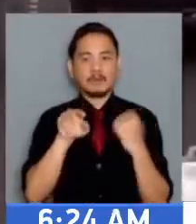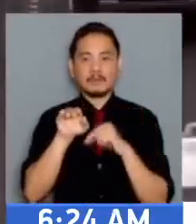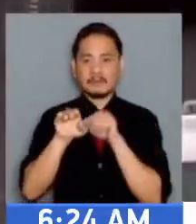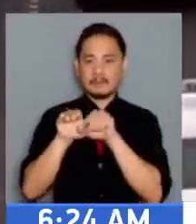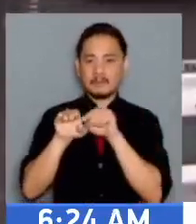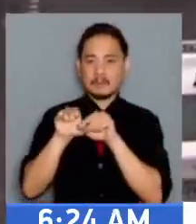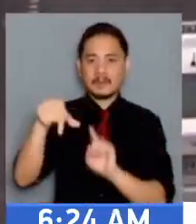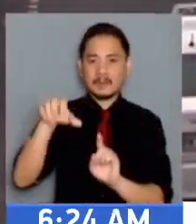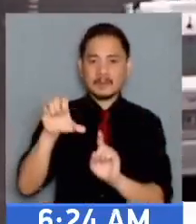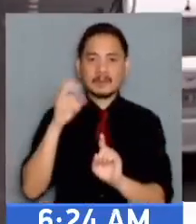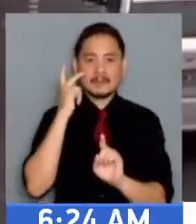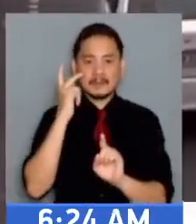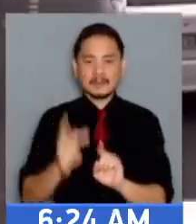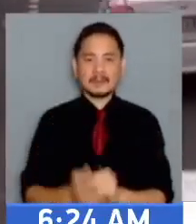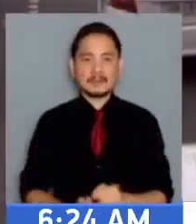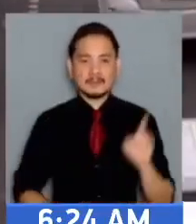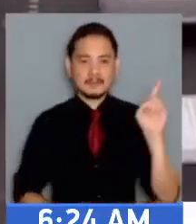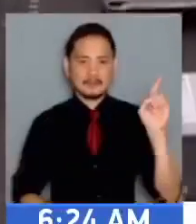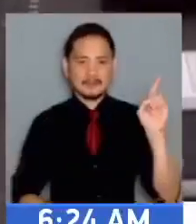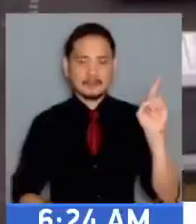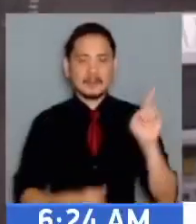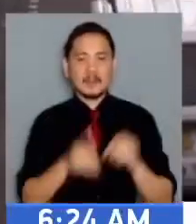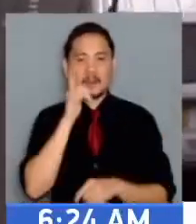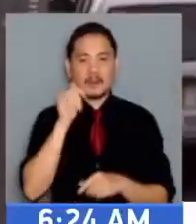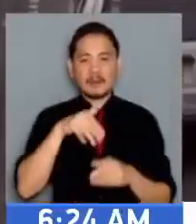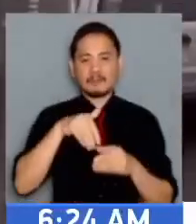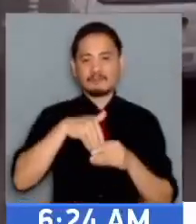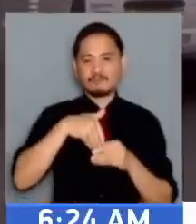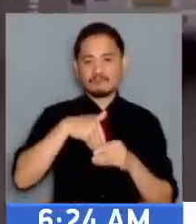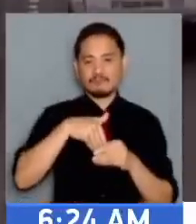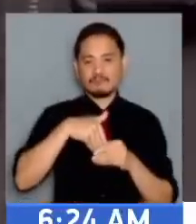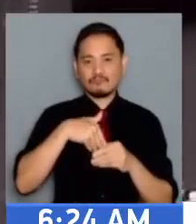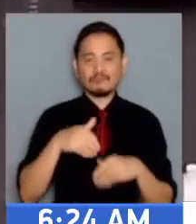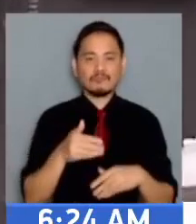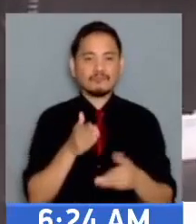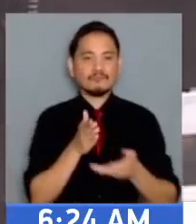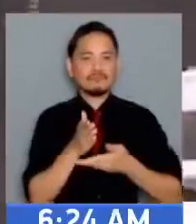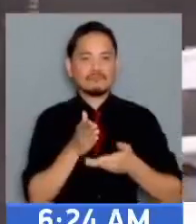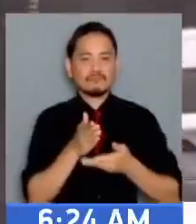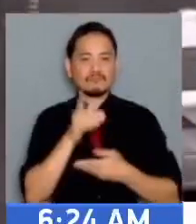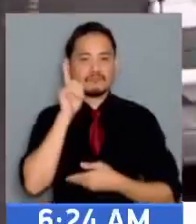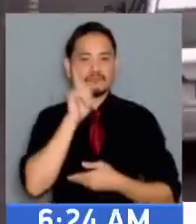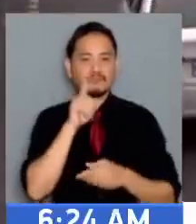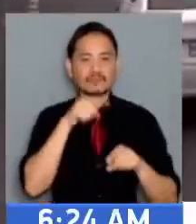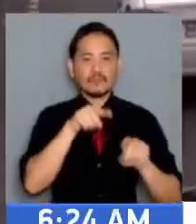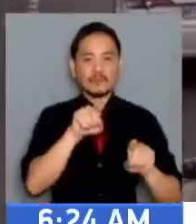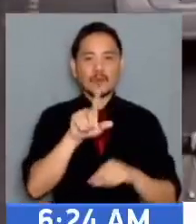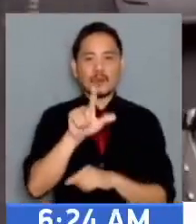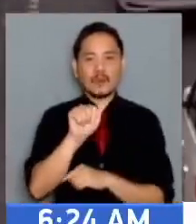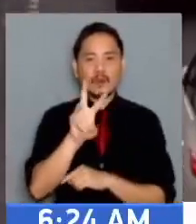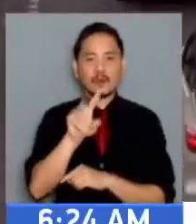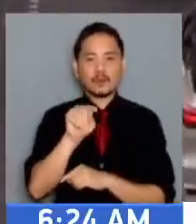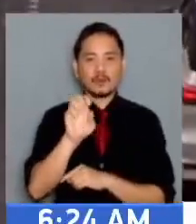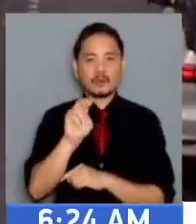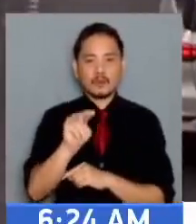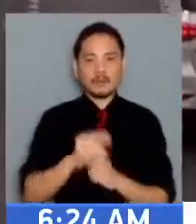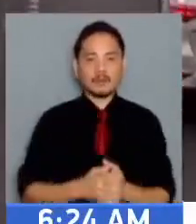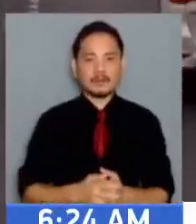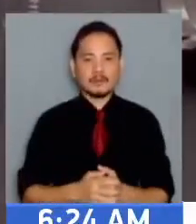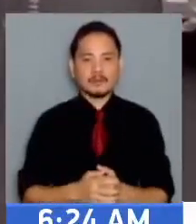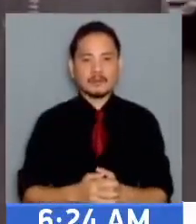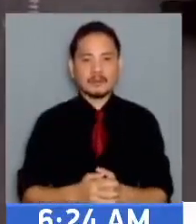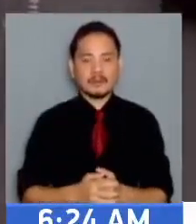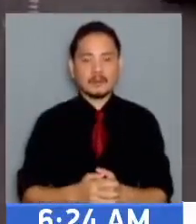TV screen, maluwag ho ang daloy ng trapiko doon sa mga sasakyan na papunta ng Loton. Bagamat marami po yung nasa gilid ng Quiapo Church dahil marami